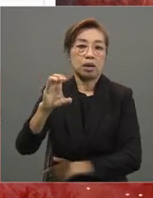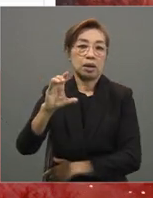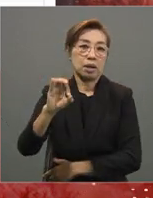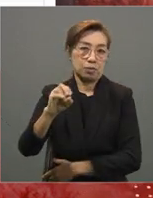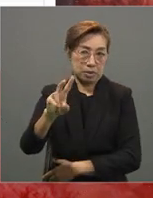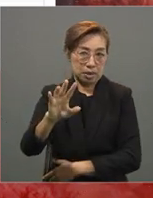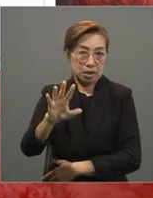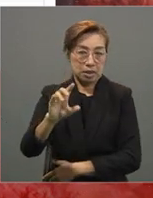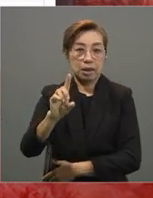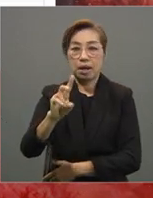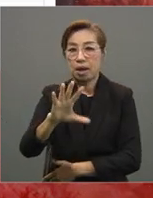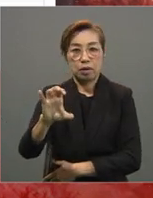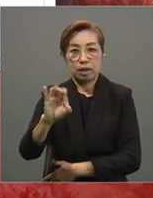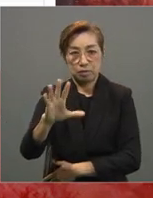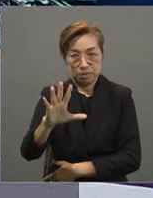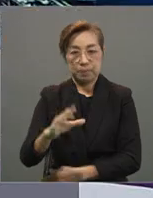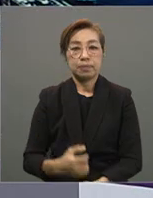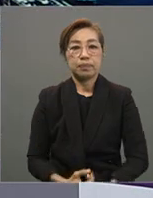กันค่ะ